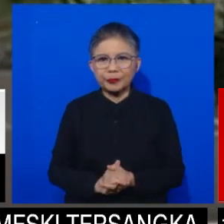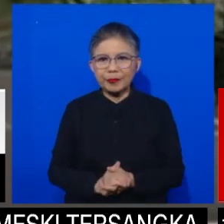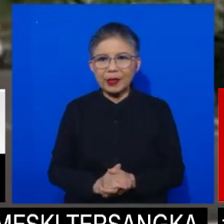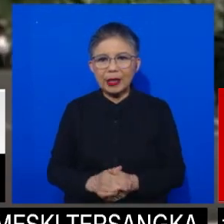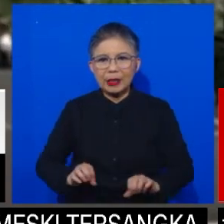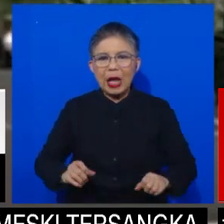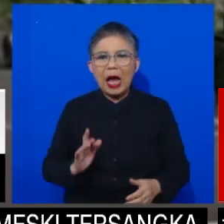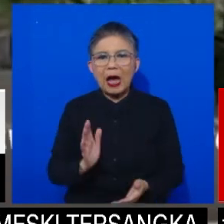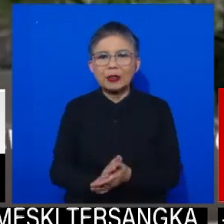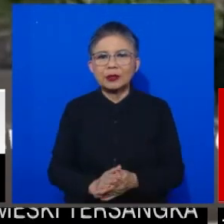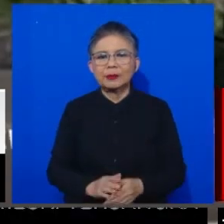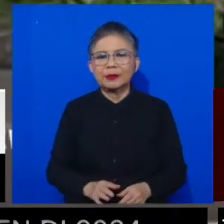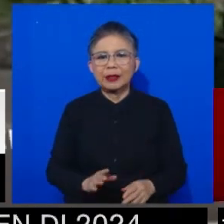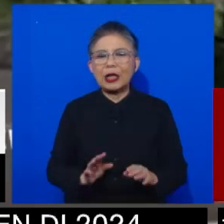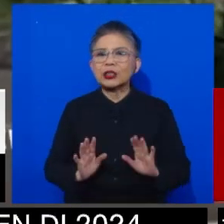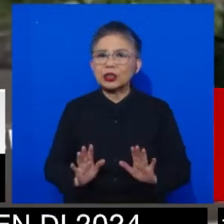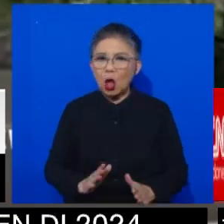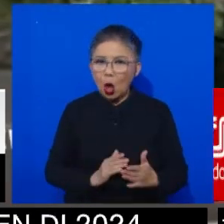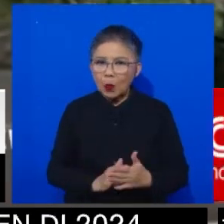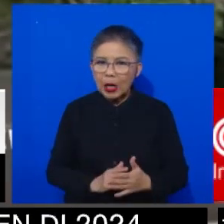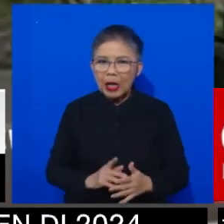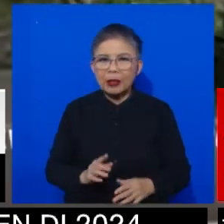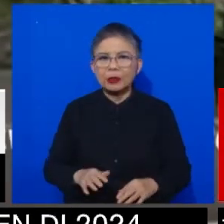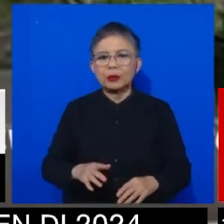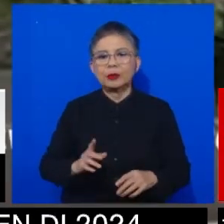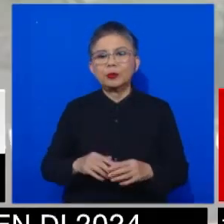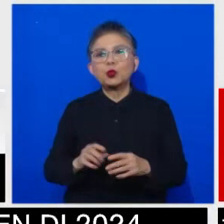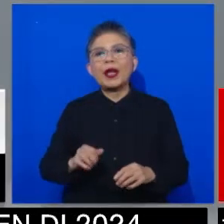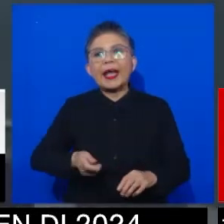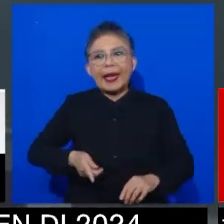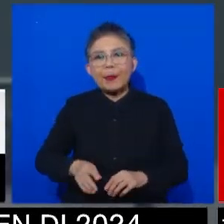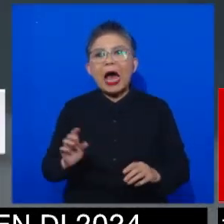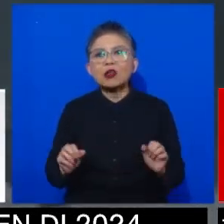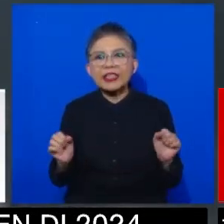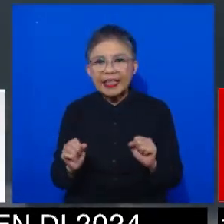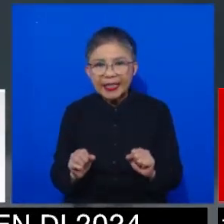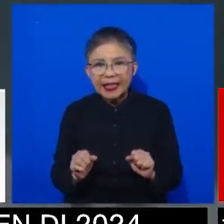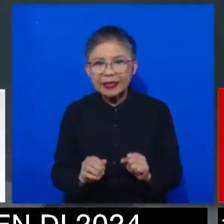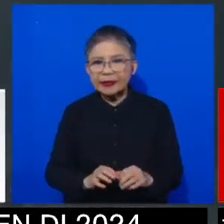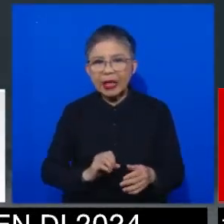sejenak untuk mendinginkan rem saat melintasi jalur tajam dan berkelok.